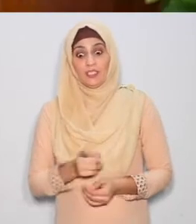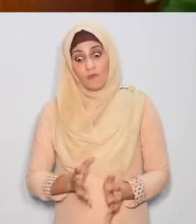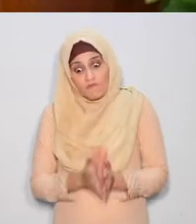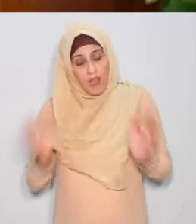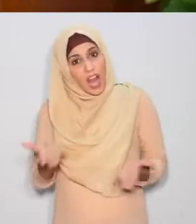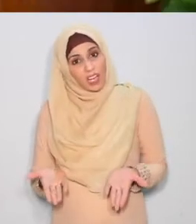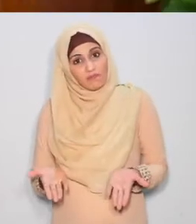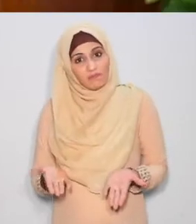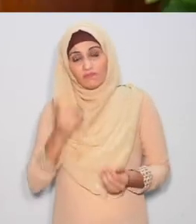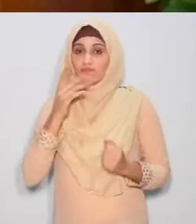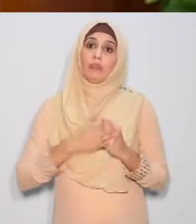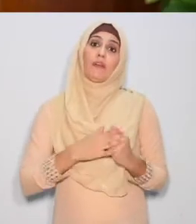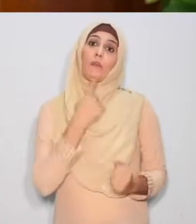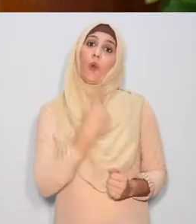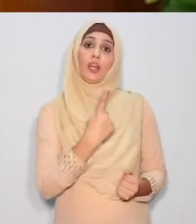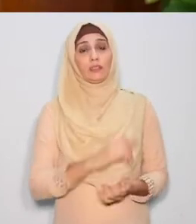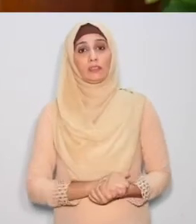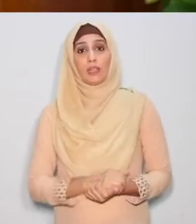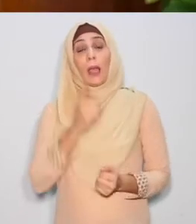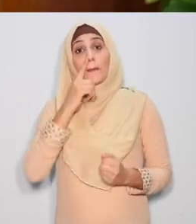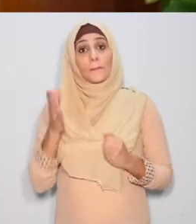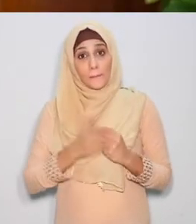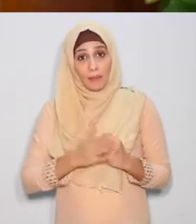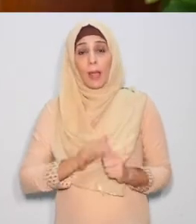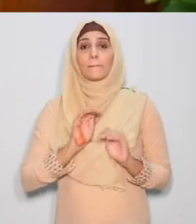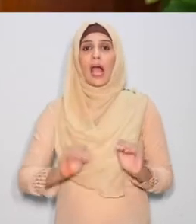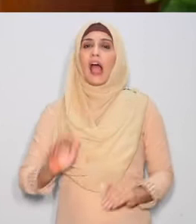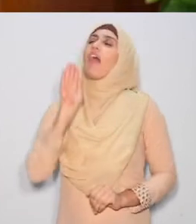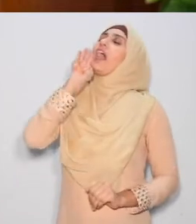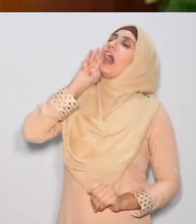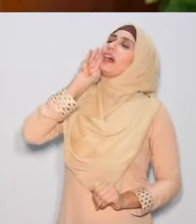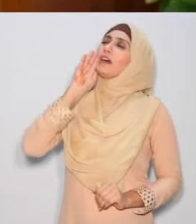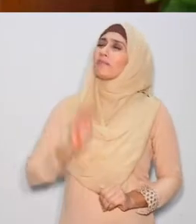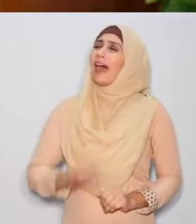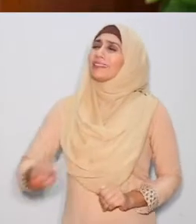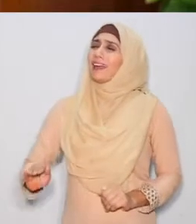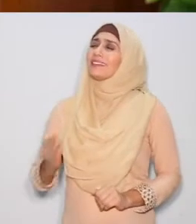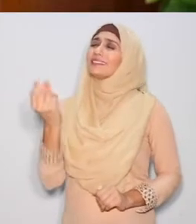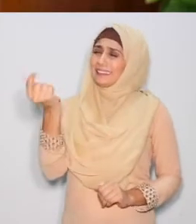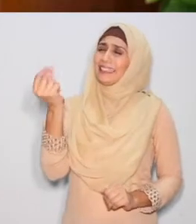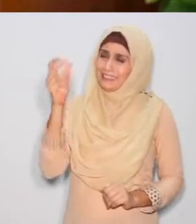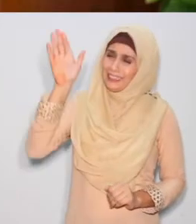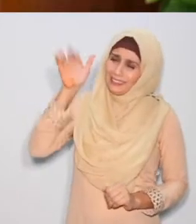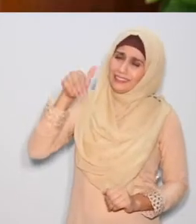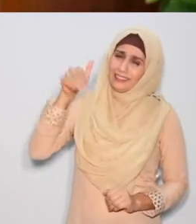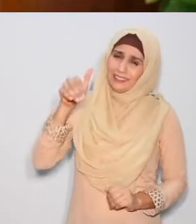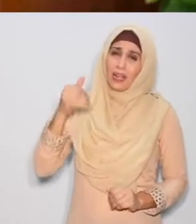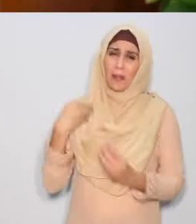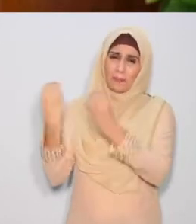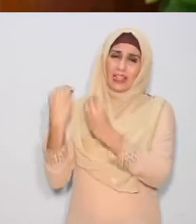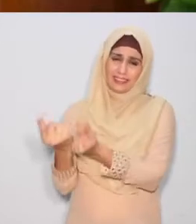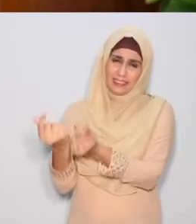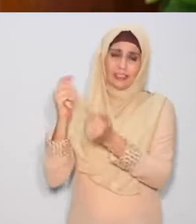ये तो बहुत ही बड़ा है, बीवी ने कहा। बीवी ने बच्चों को आवाज दी, बच्चों जल्दी